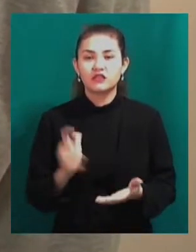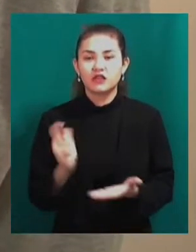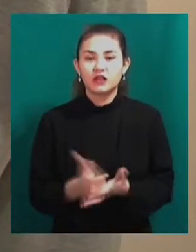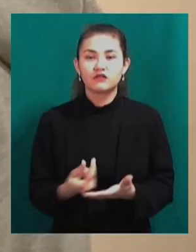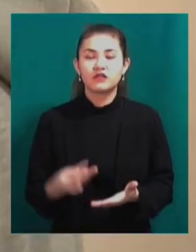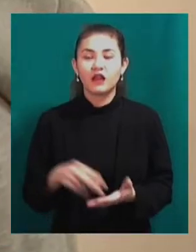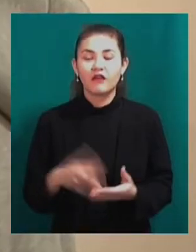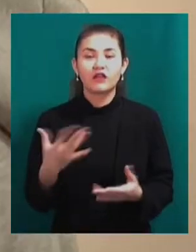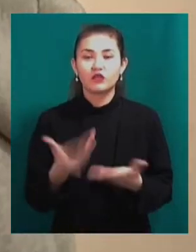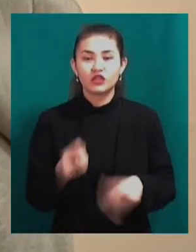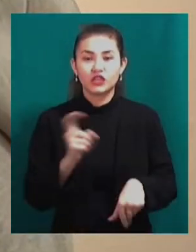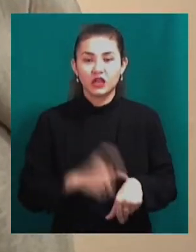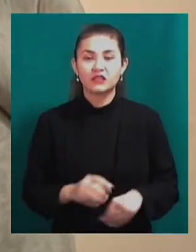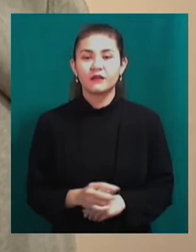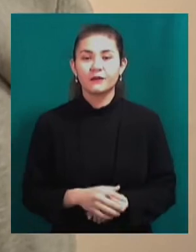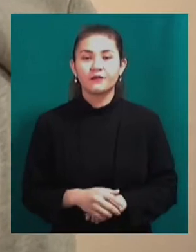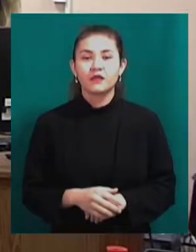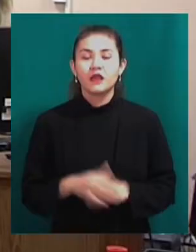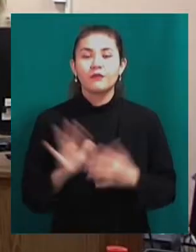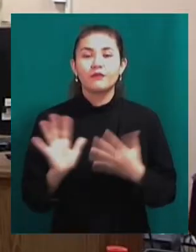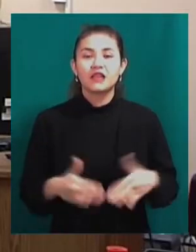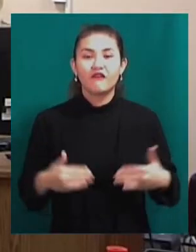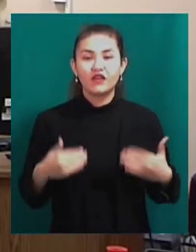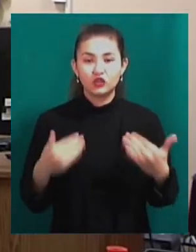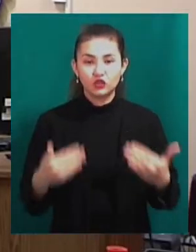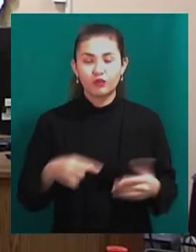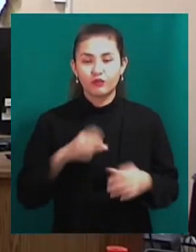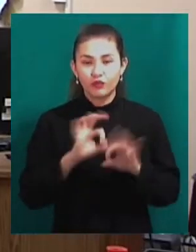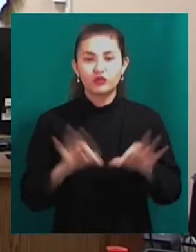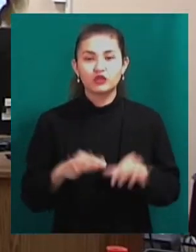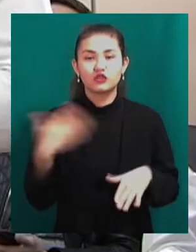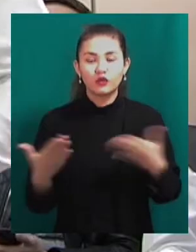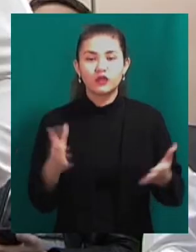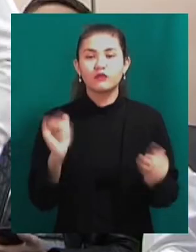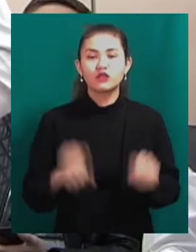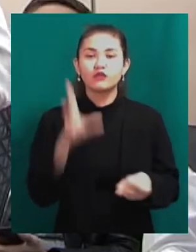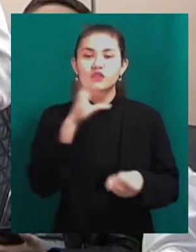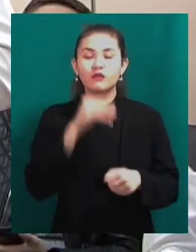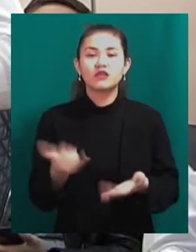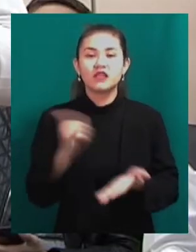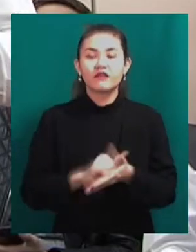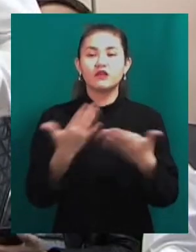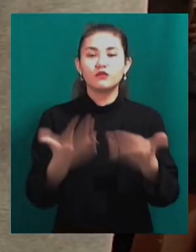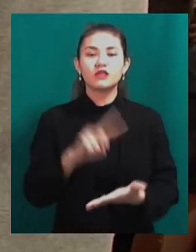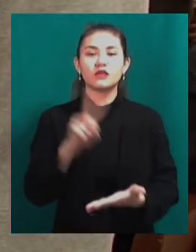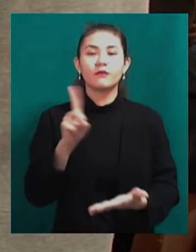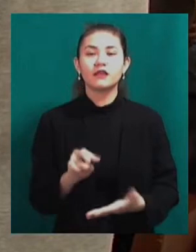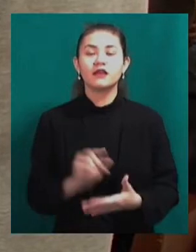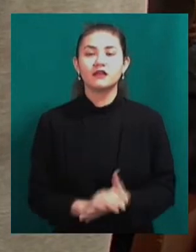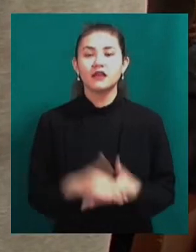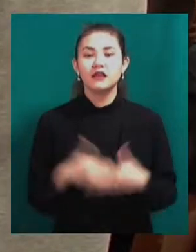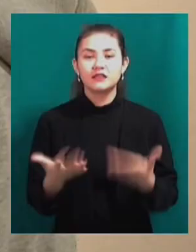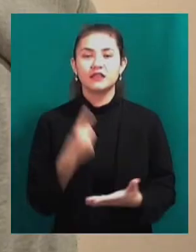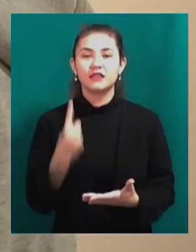час ні. Після виступу Віктора Магринчука сторони мали можливість поставити йому запитання. Це єдиний експерт,